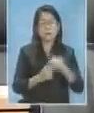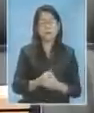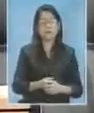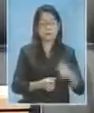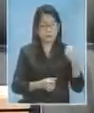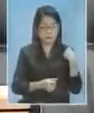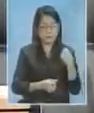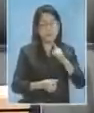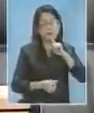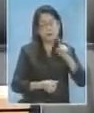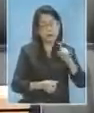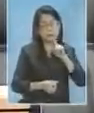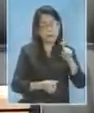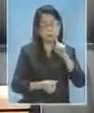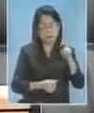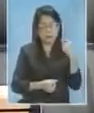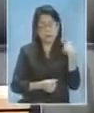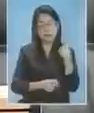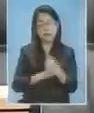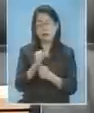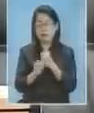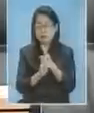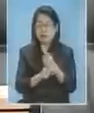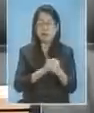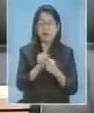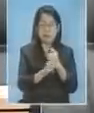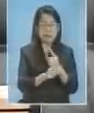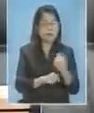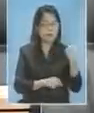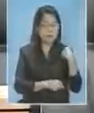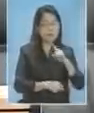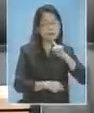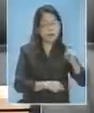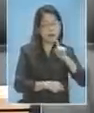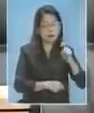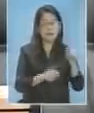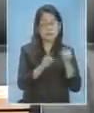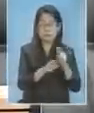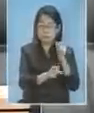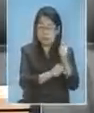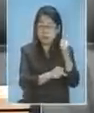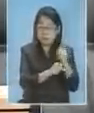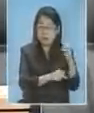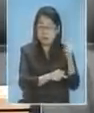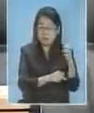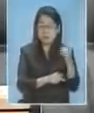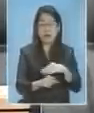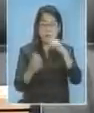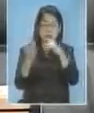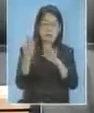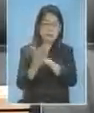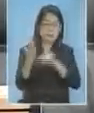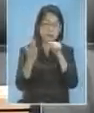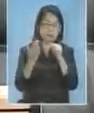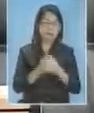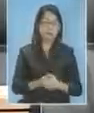ามีโจทย์หลายโจทย์ทีเดียวในแต่ละปีที่ท้าทายต่อประเทศไ